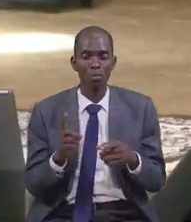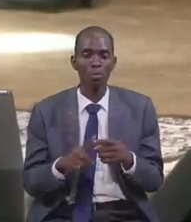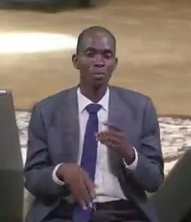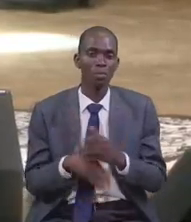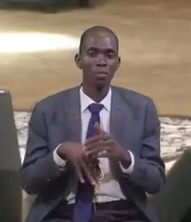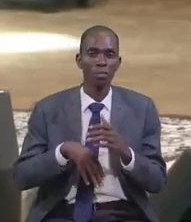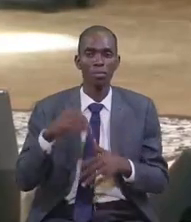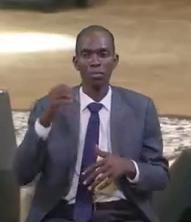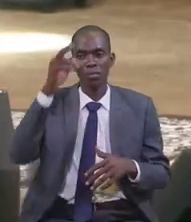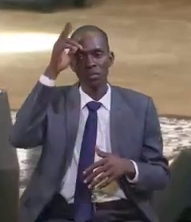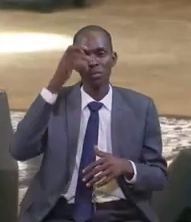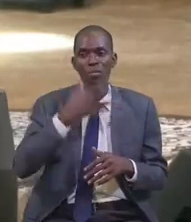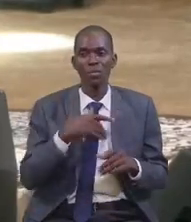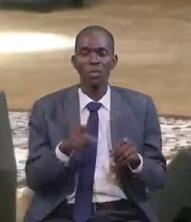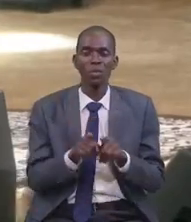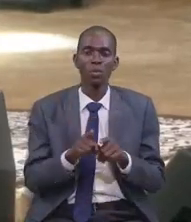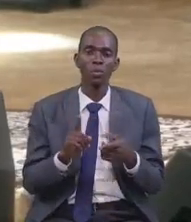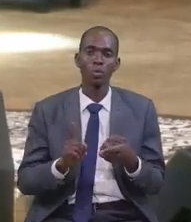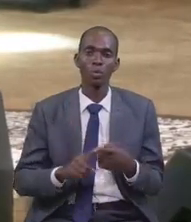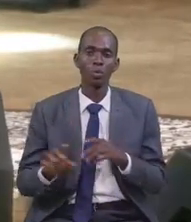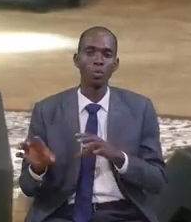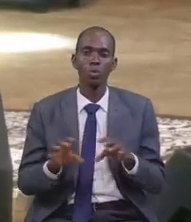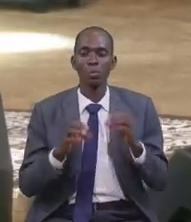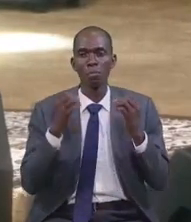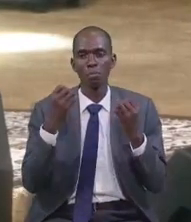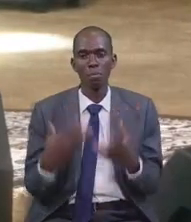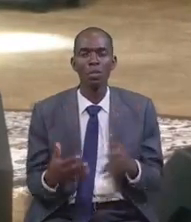démons et pour faire